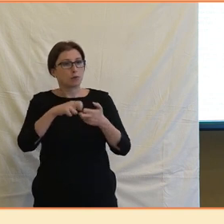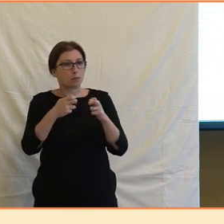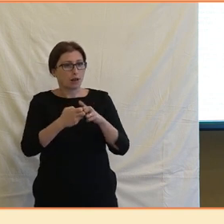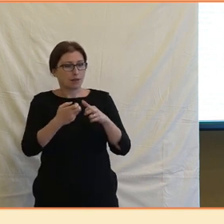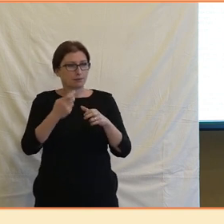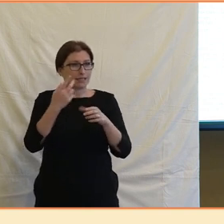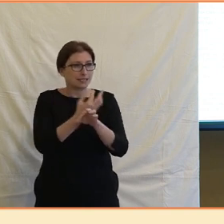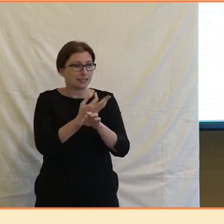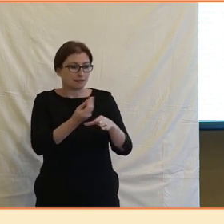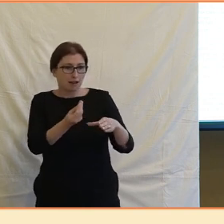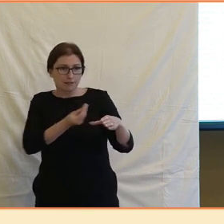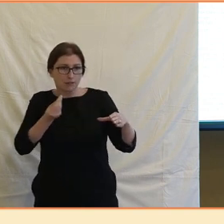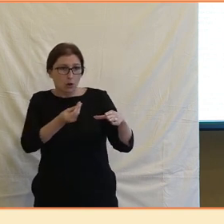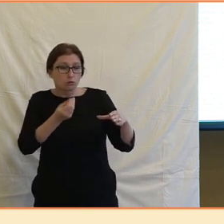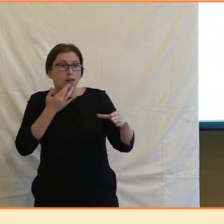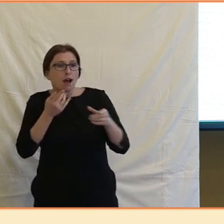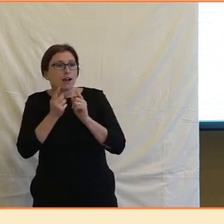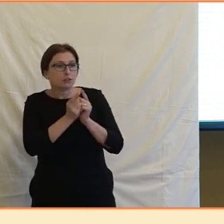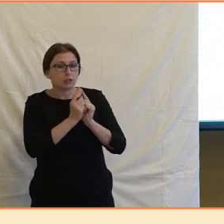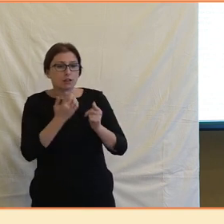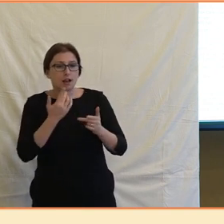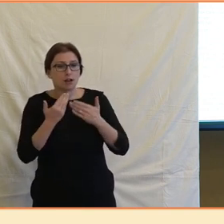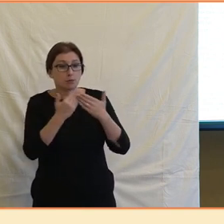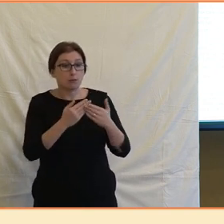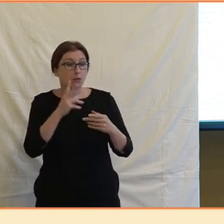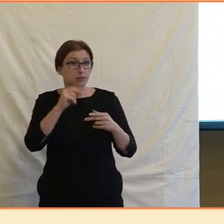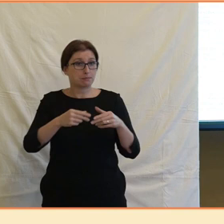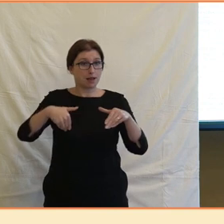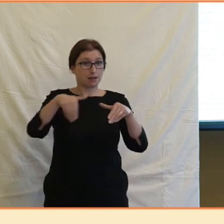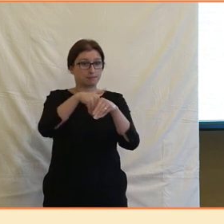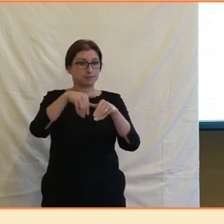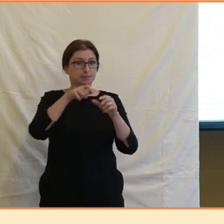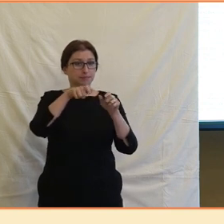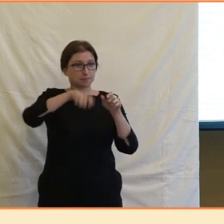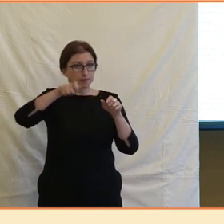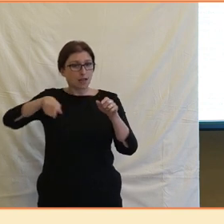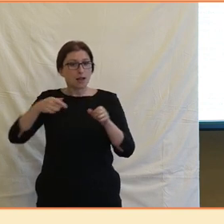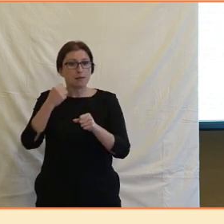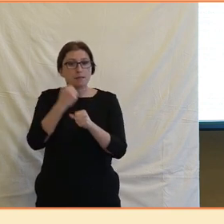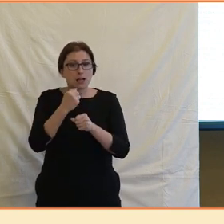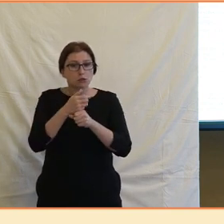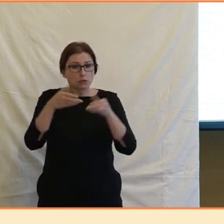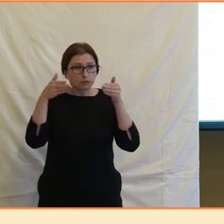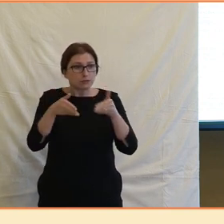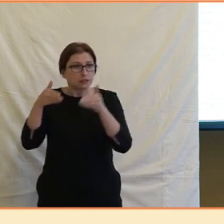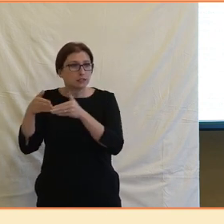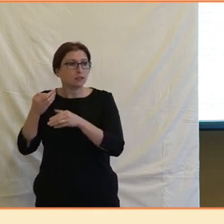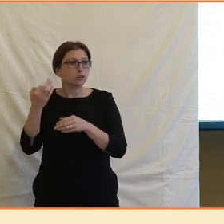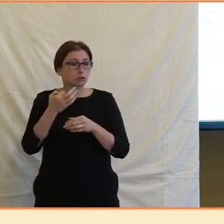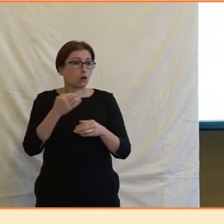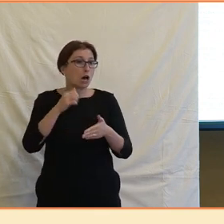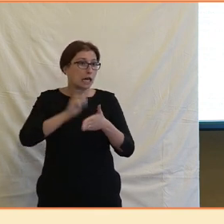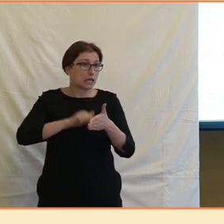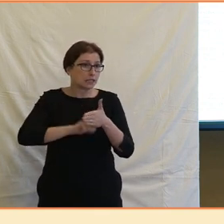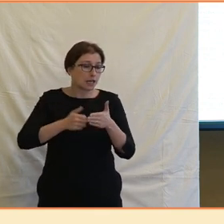to máme i rozdělené podle toho, kde ti jednotliví pracovníci vlastně na jakých pozicích pracovali. Jednak je to vlastně